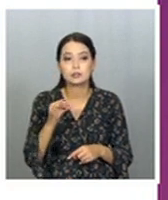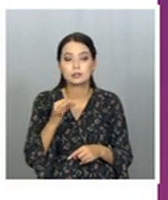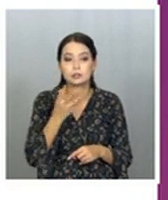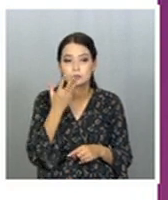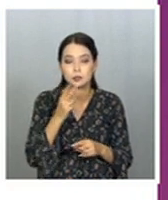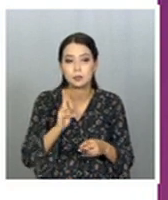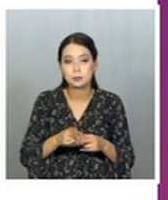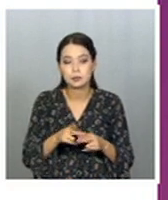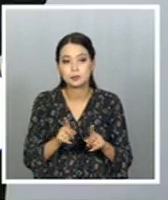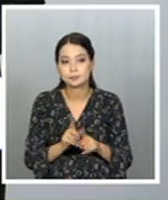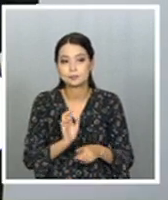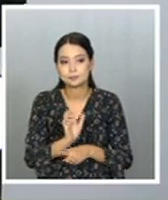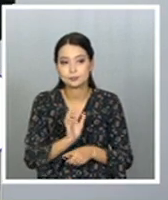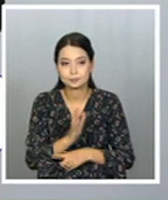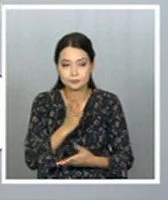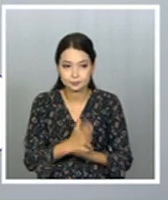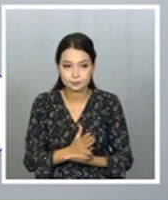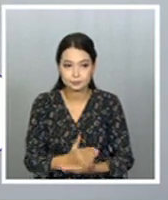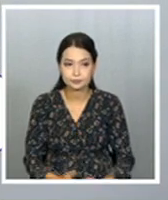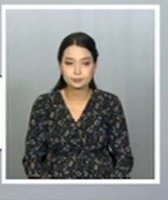түсті металлургияда.